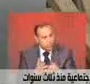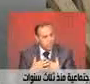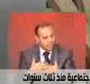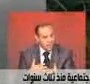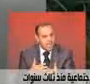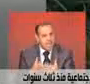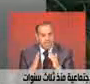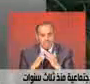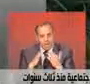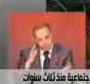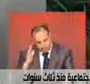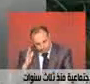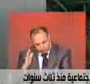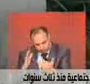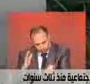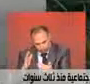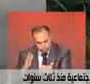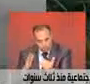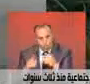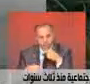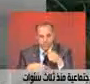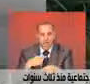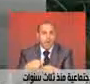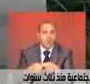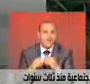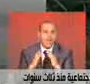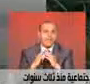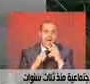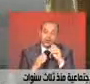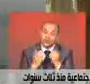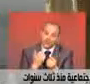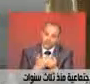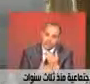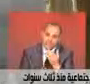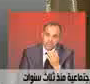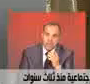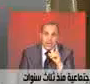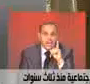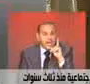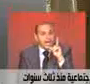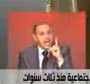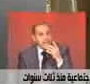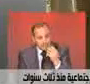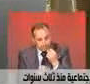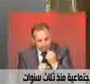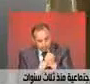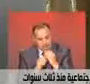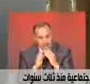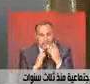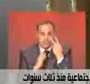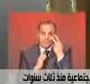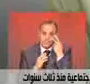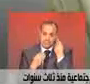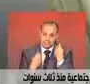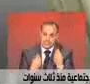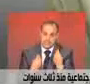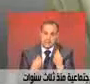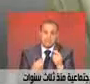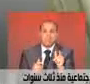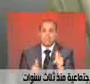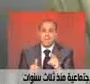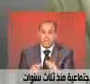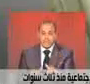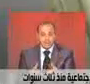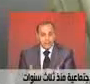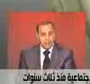إزالة مساكنها البدائية وتعويضها بمساكن جديدة، ولكن أملها في الحصول على مسكن يأويها لم يجد حتى